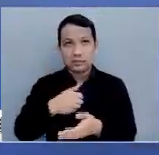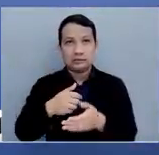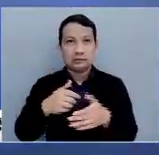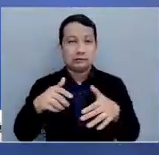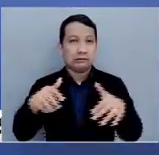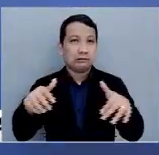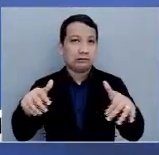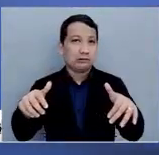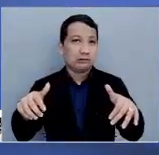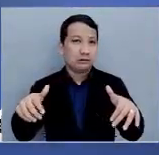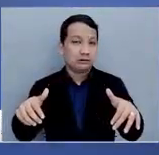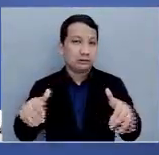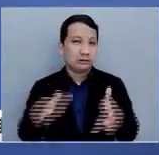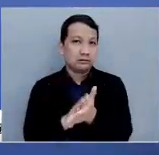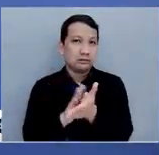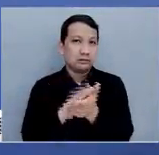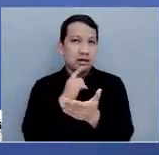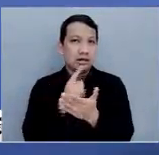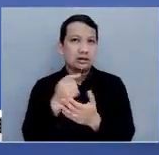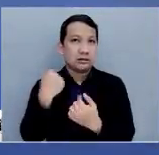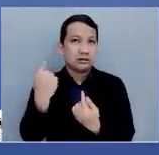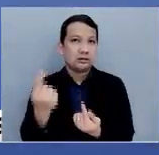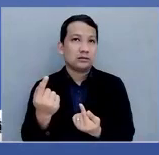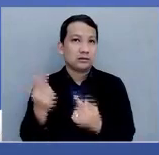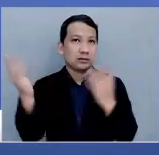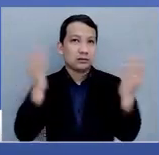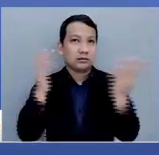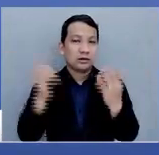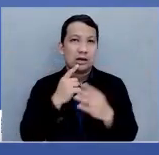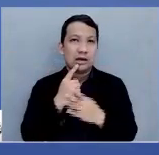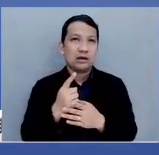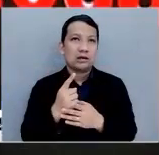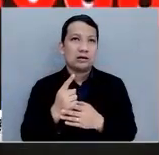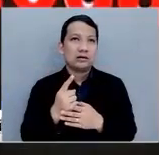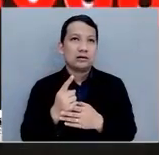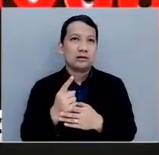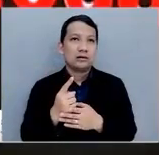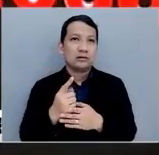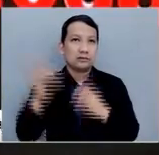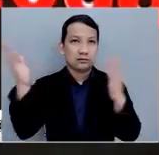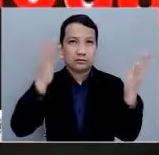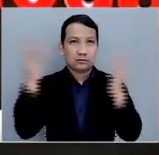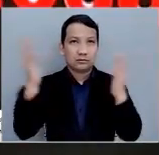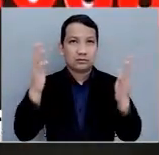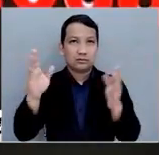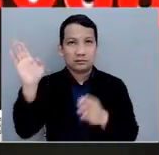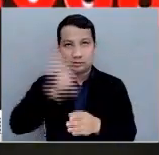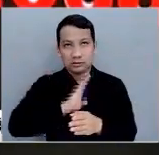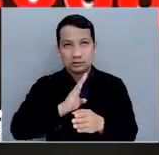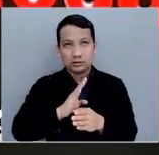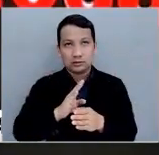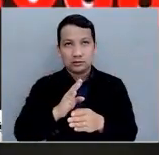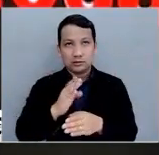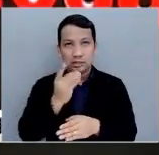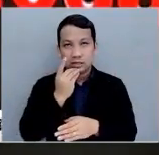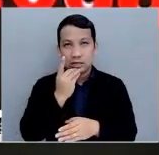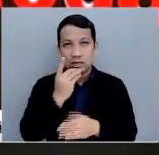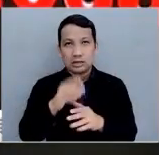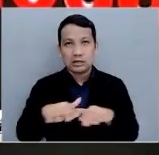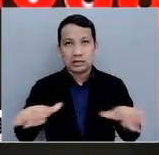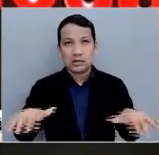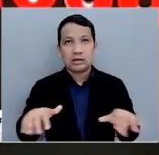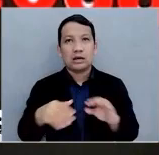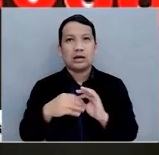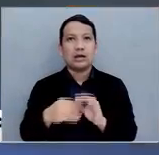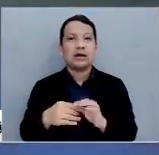malutong ang negosyo ni kapatid RJ. Dumaan po yung time na dumating yung bagyo, nasira yung dining ko. Then,